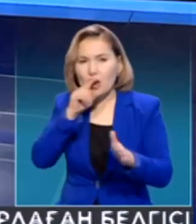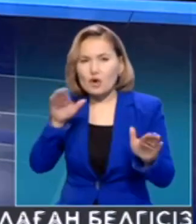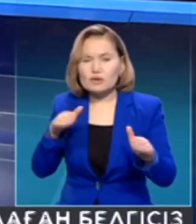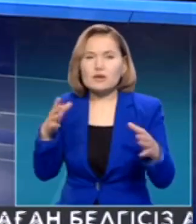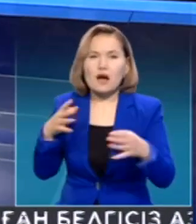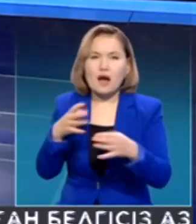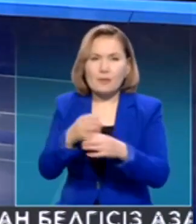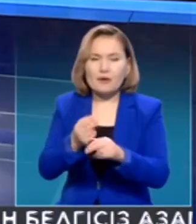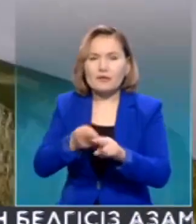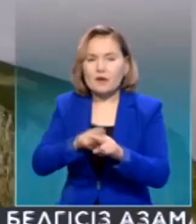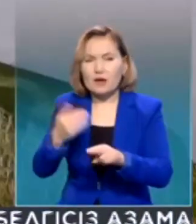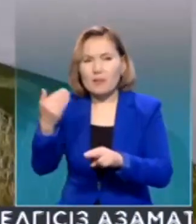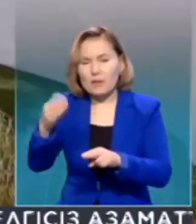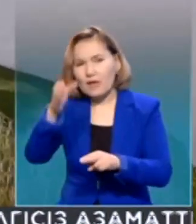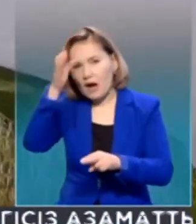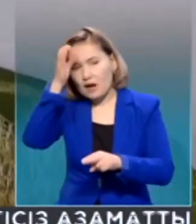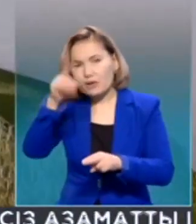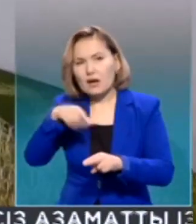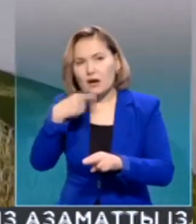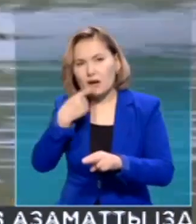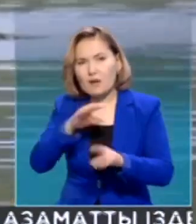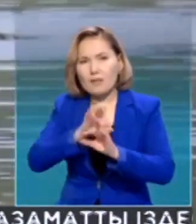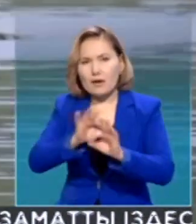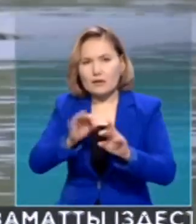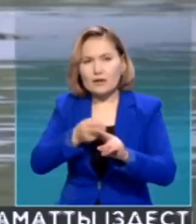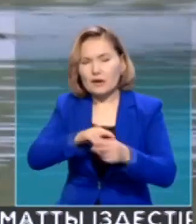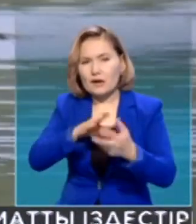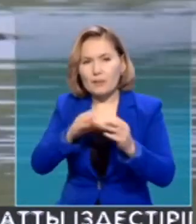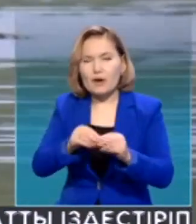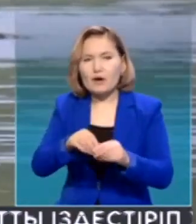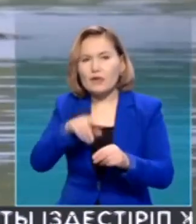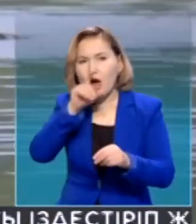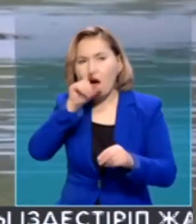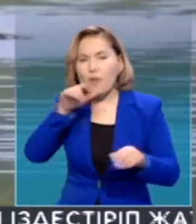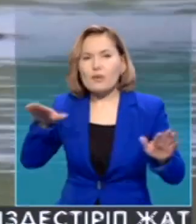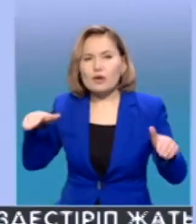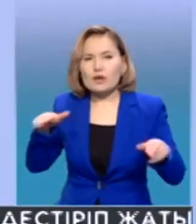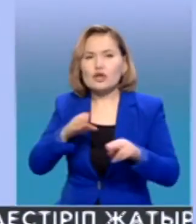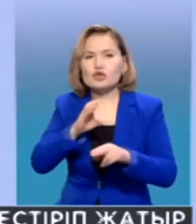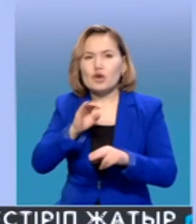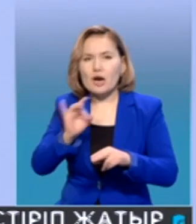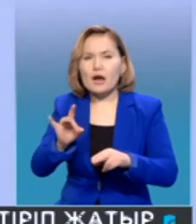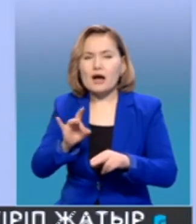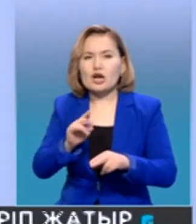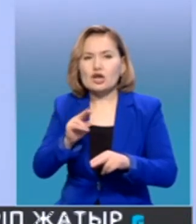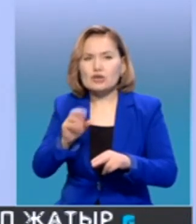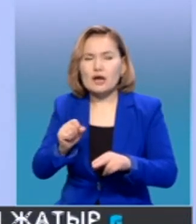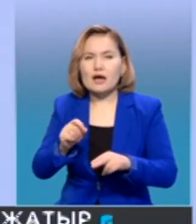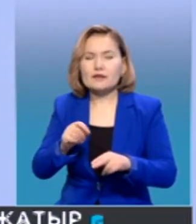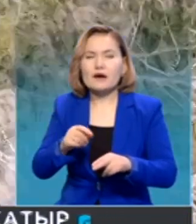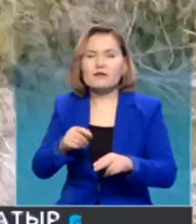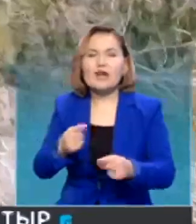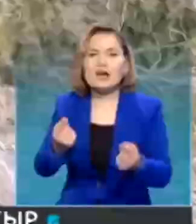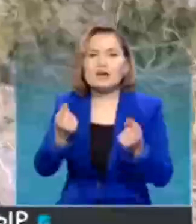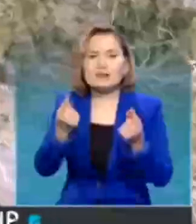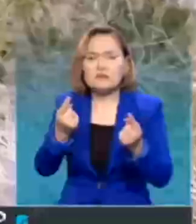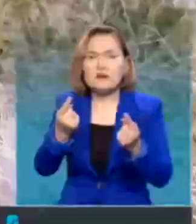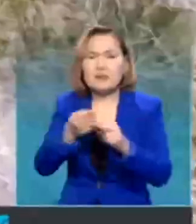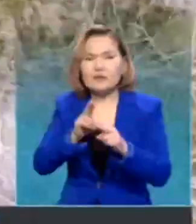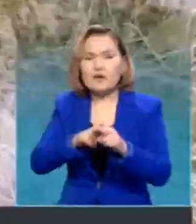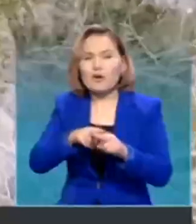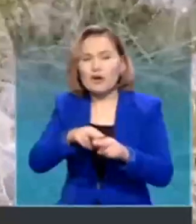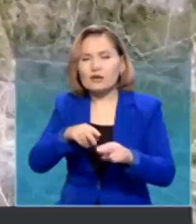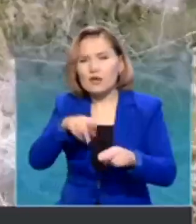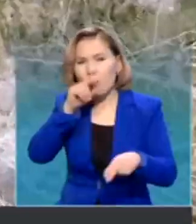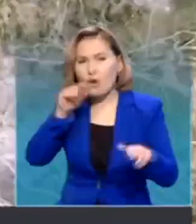Өңірдегі орнитологтар осылай деп дабыл қағып жатыр. Әсіресе бүркіт, сұңқар, қаршыға сияқты қыран құстар сиреп кеткен. Мәселен,